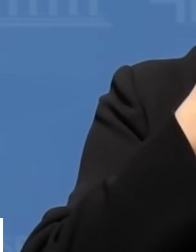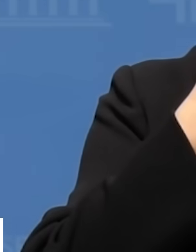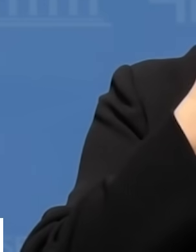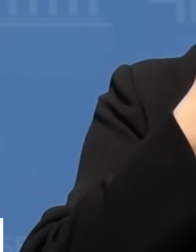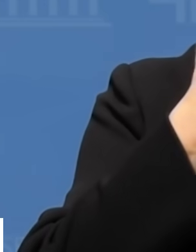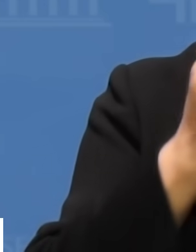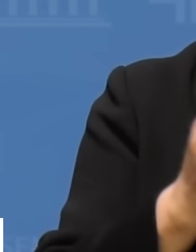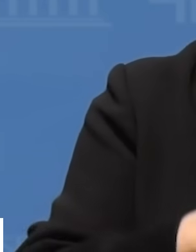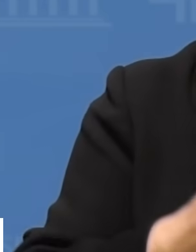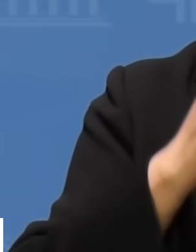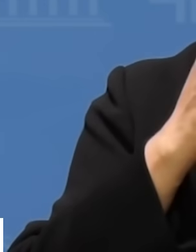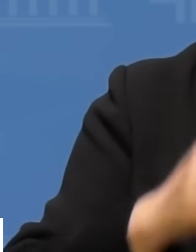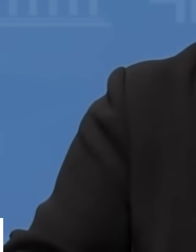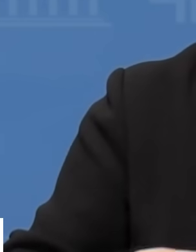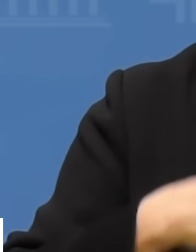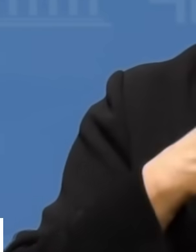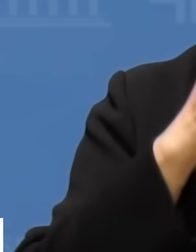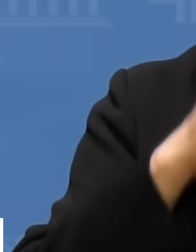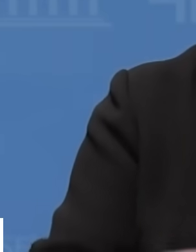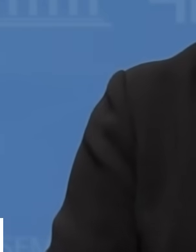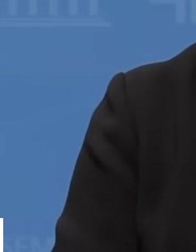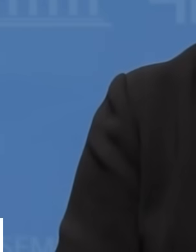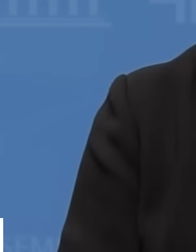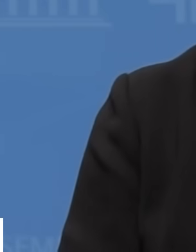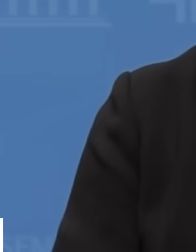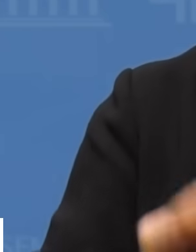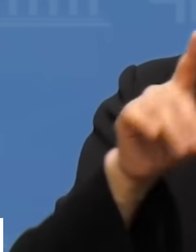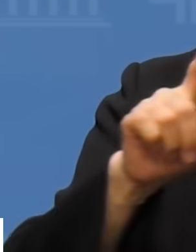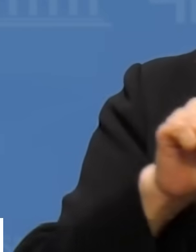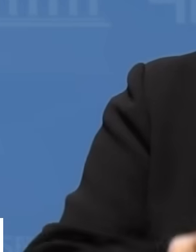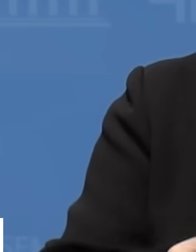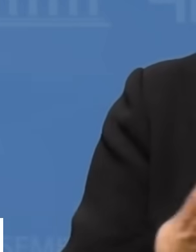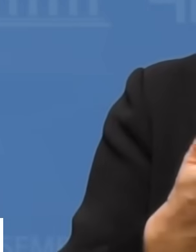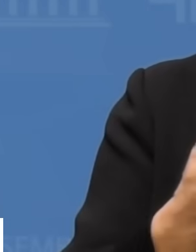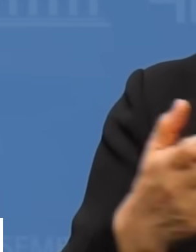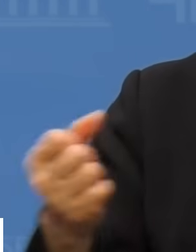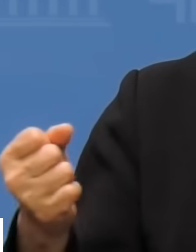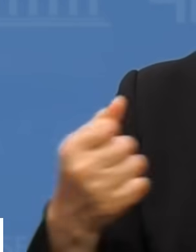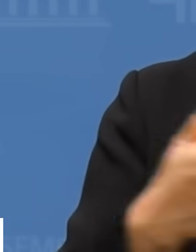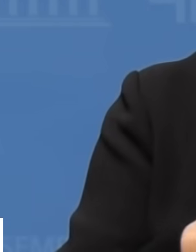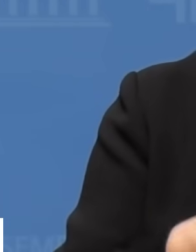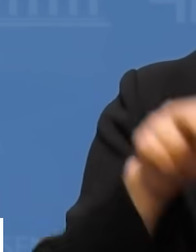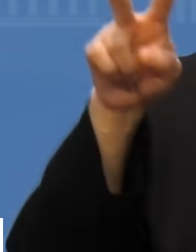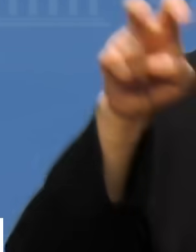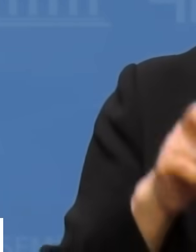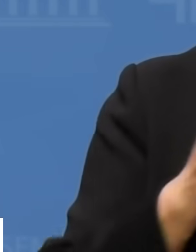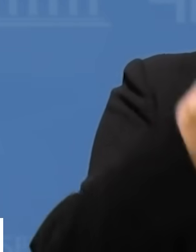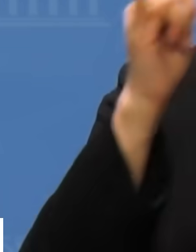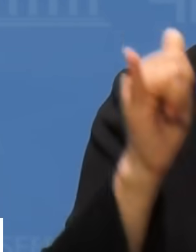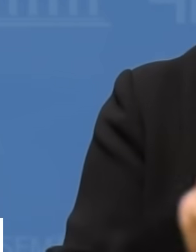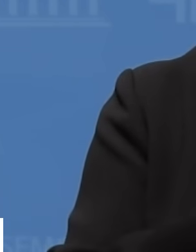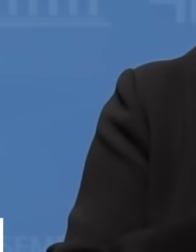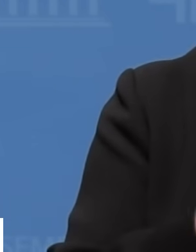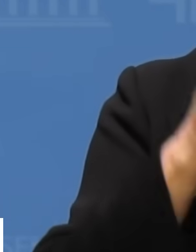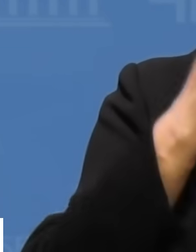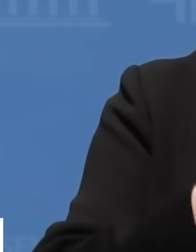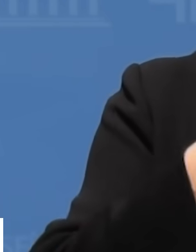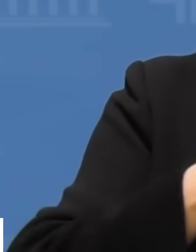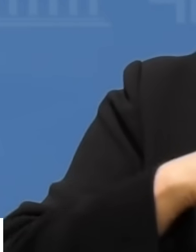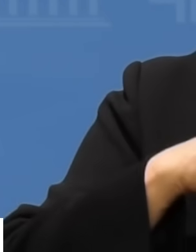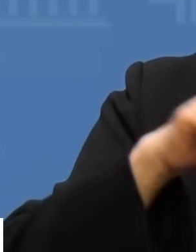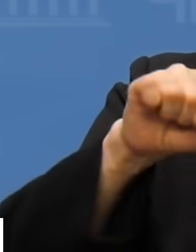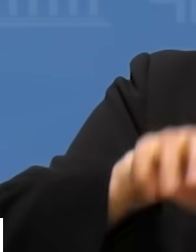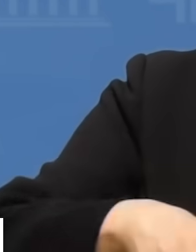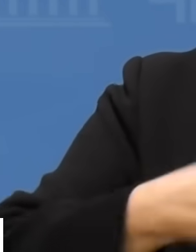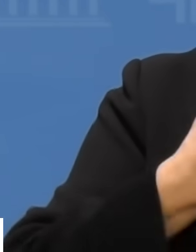결코 정의가 될 수 없습니다. 이런 편가르기야말로 증오사회를 낳고 정치 테러를